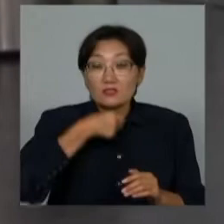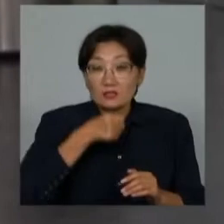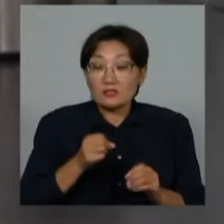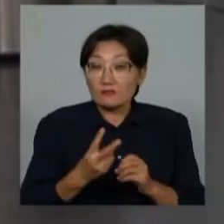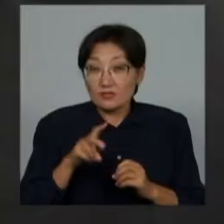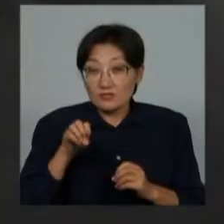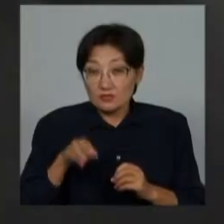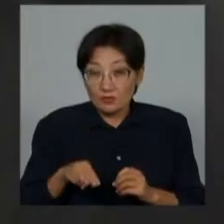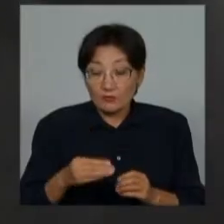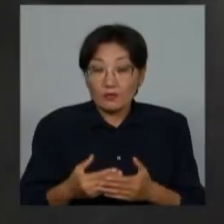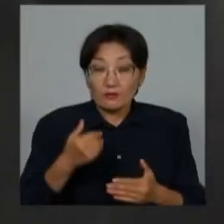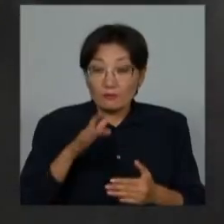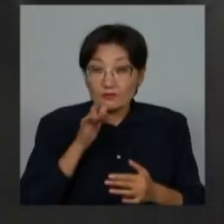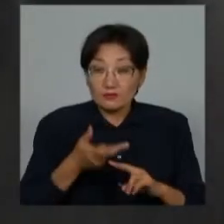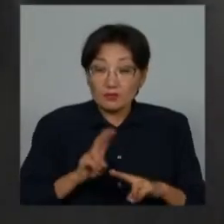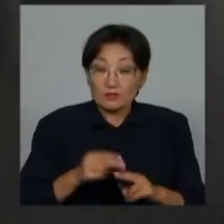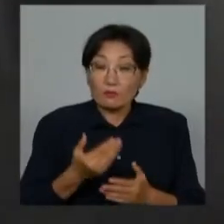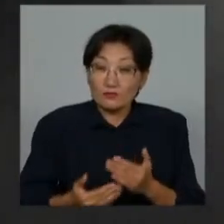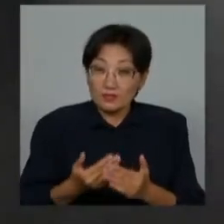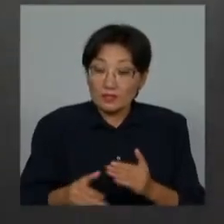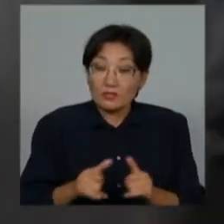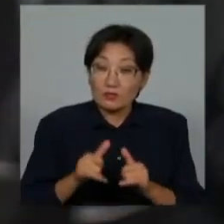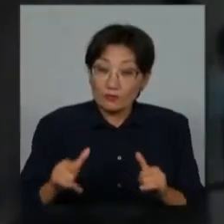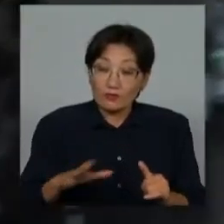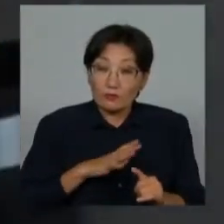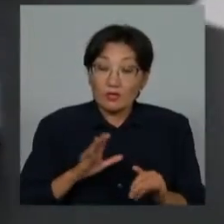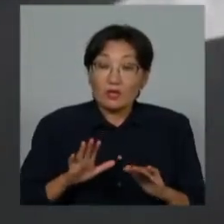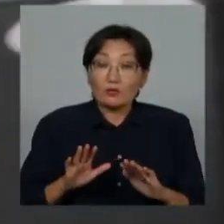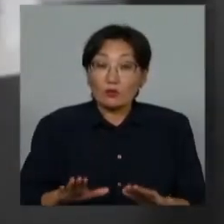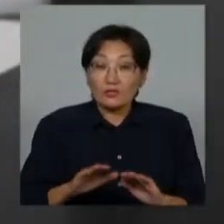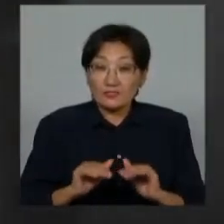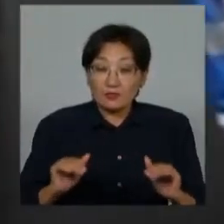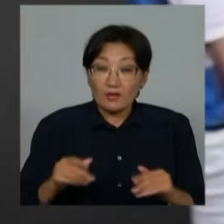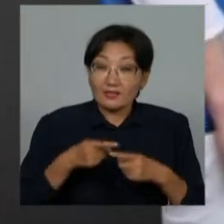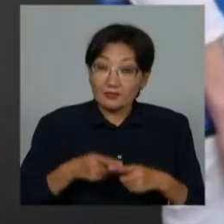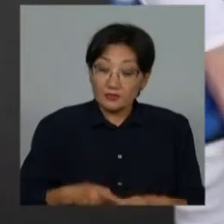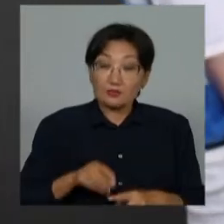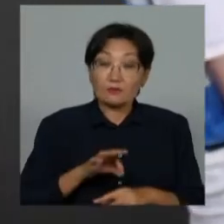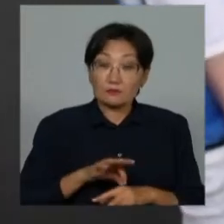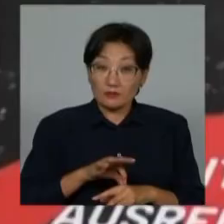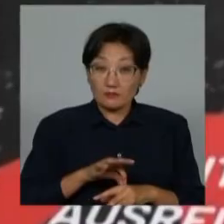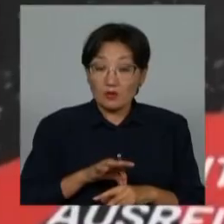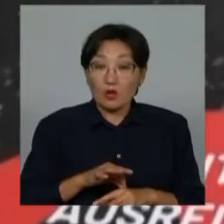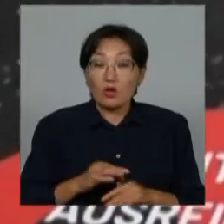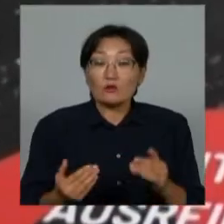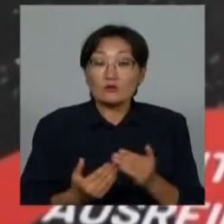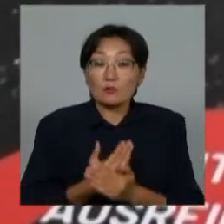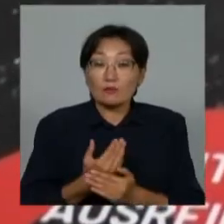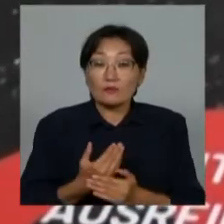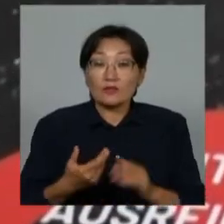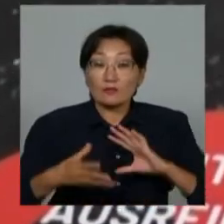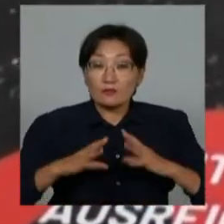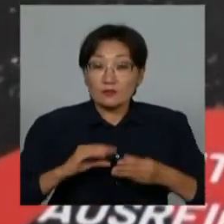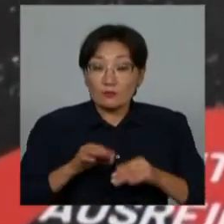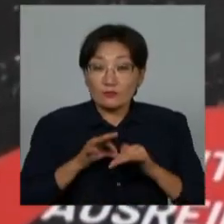лет. До недавнего времени эта рекомендация распространялась только на детей с хроническими заболеваниями. К новым выводам